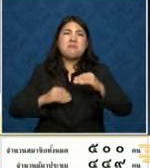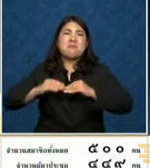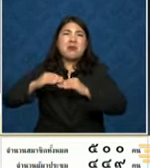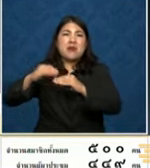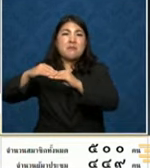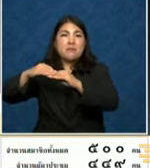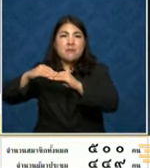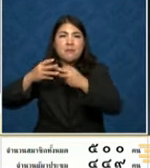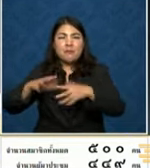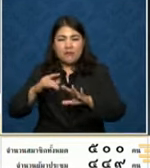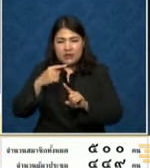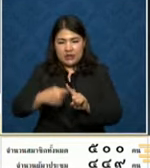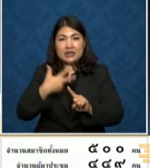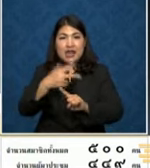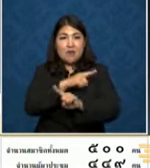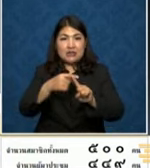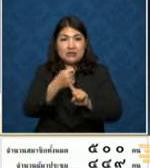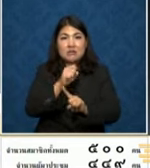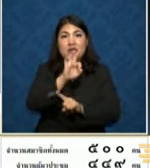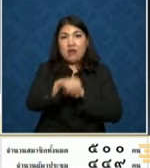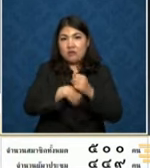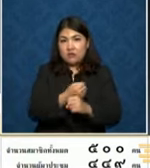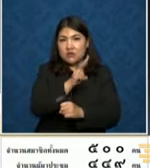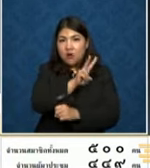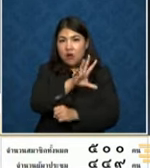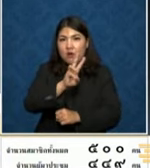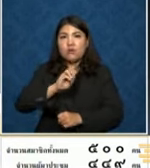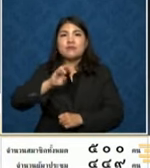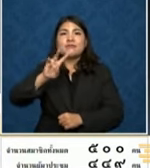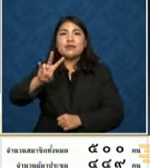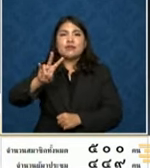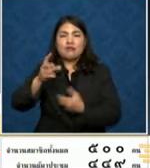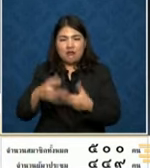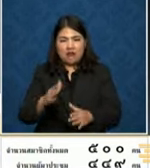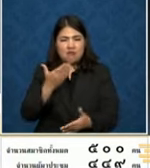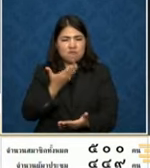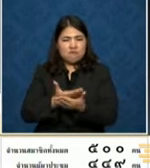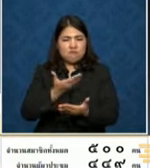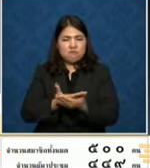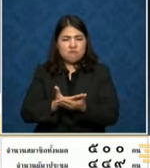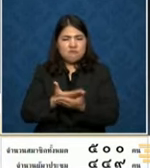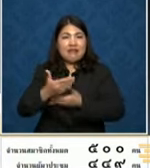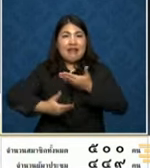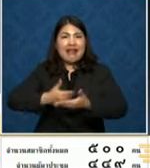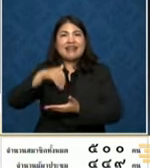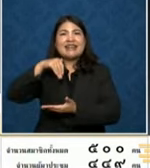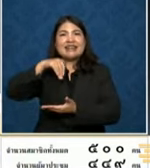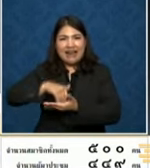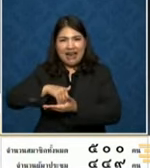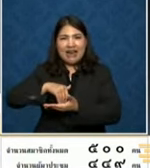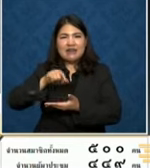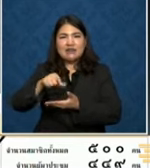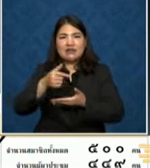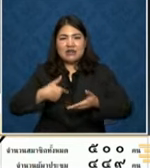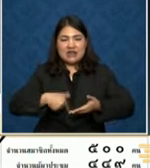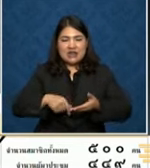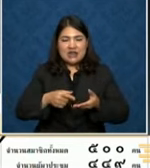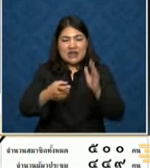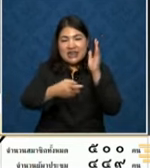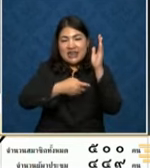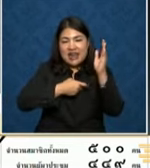นะครับราคาวันที่19มีนาคม2567ราคาตลาดกลางอยู่ที่ยางแผ่นลมควันนะครับ